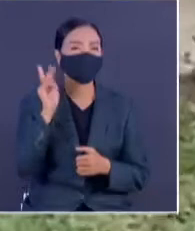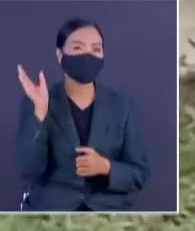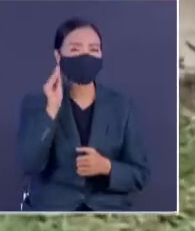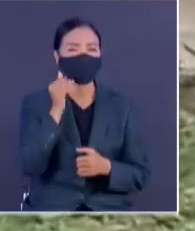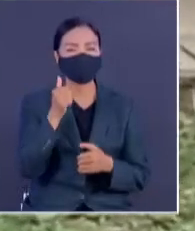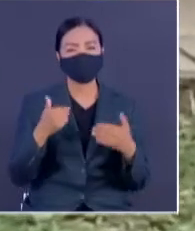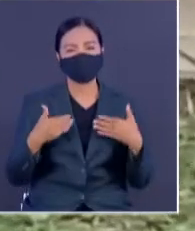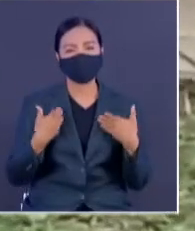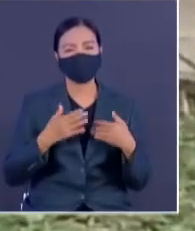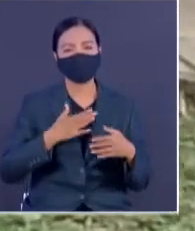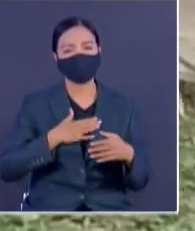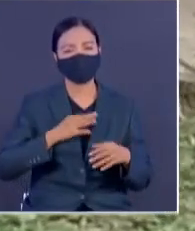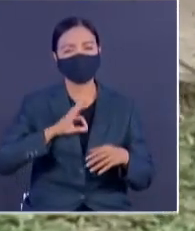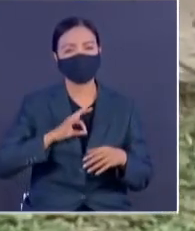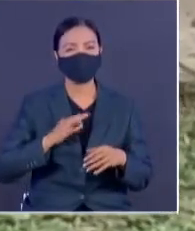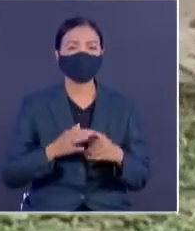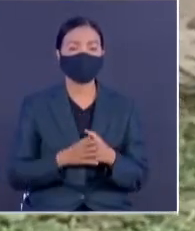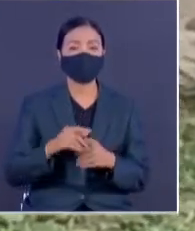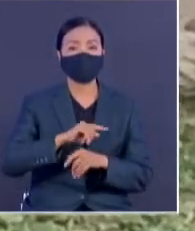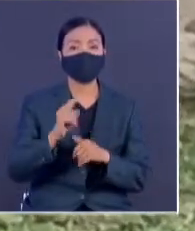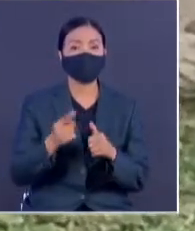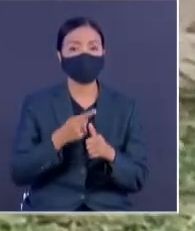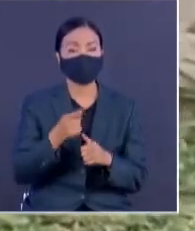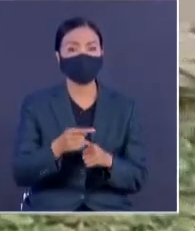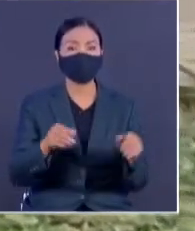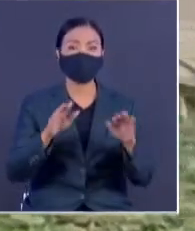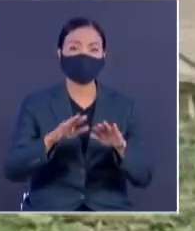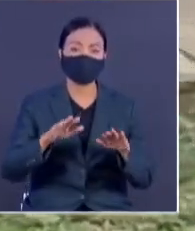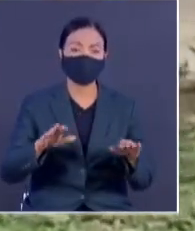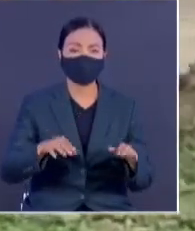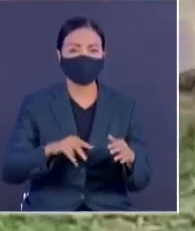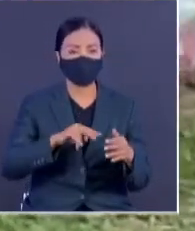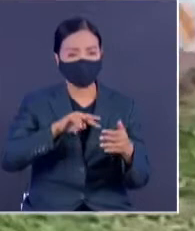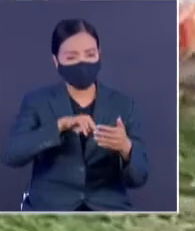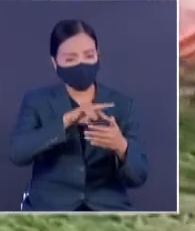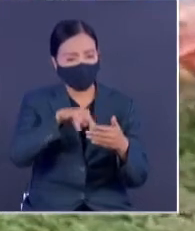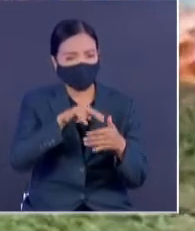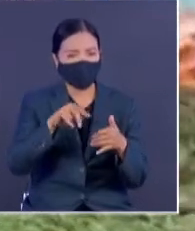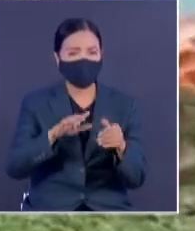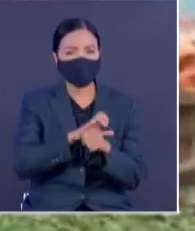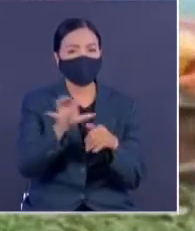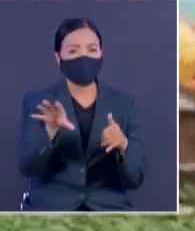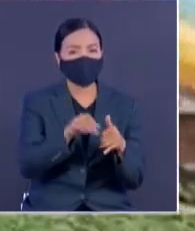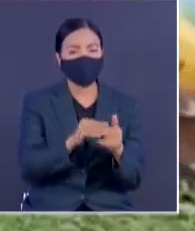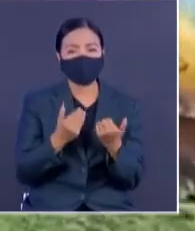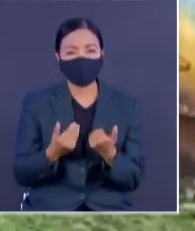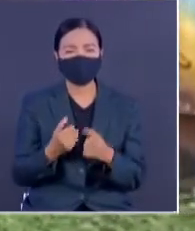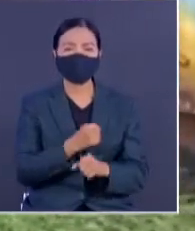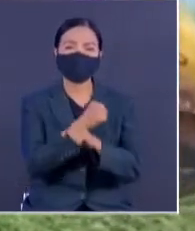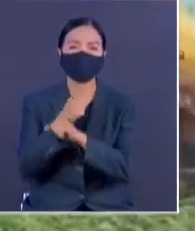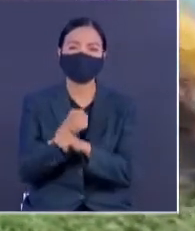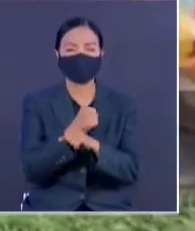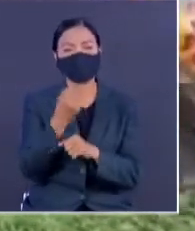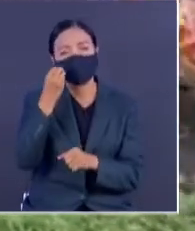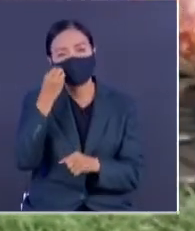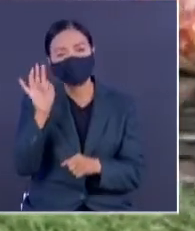ใจเราเองก็รู้สึกแตกต่างกันนะวันแรกที่ทราบว่าน้องๆตรวจพบเชื้อนะกับความรู้สึกวันนี้ที่ปลอดภัยแล้วกลับบ้านกันแล้